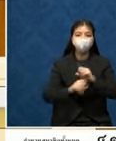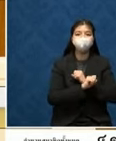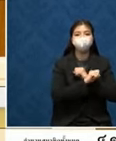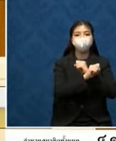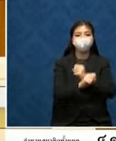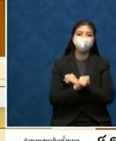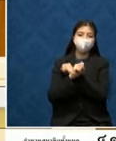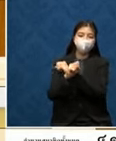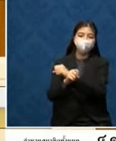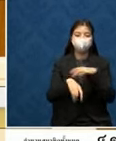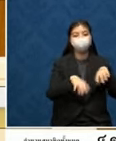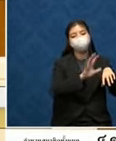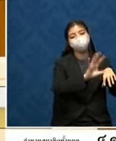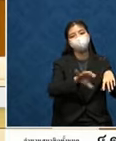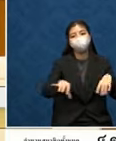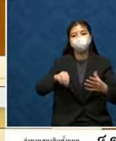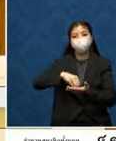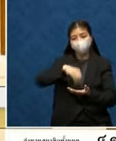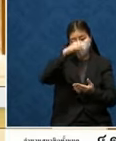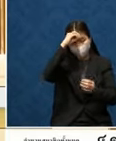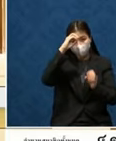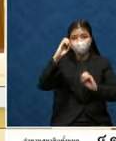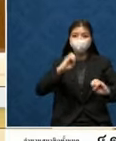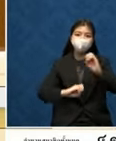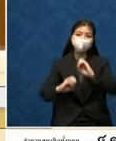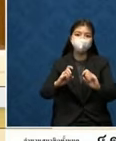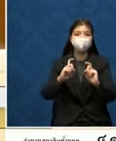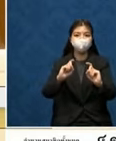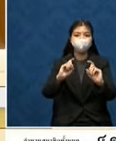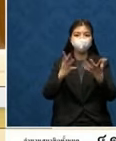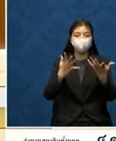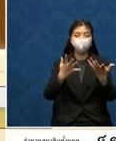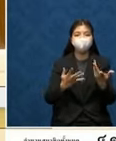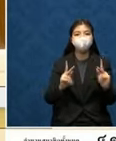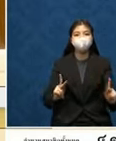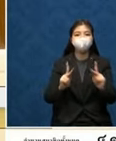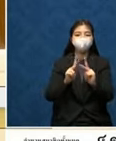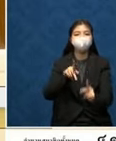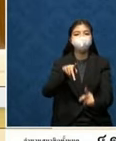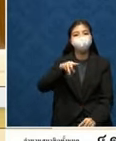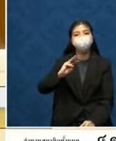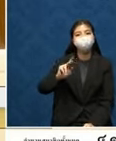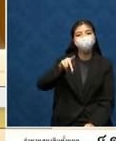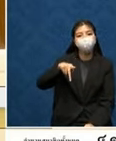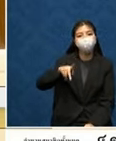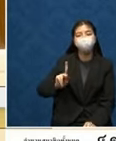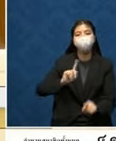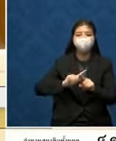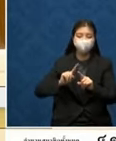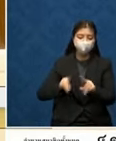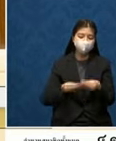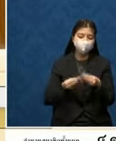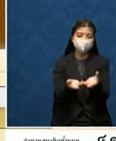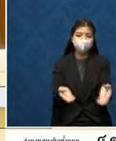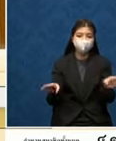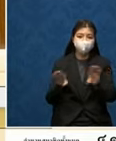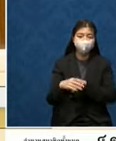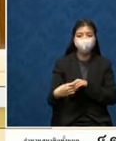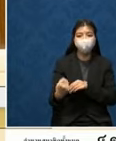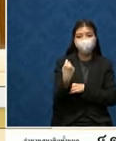ศึกษาให้เป็นพื้นที่ปลอดภัยกระทรวงพัฒนาสังคมและความเป็นงของมนุษย์สร้างความเข้มแข็งให้กับครอบครัว